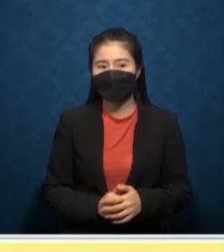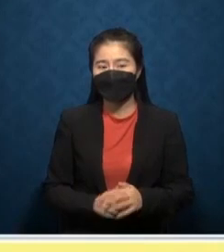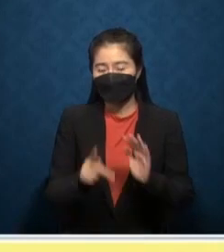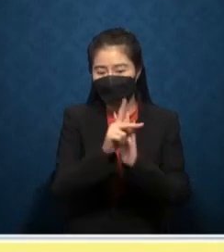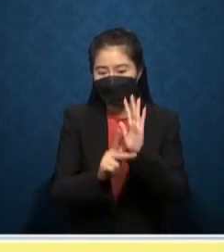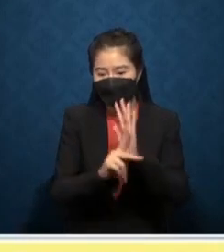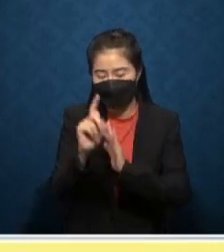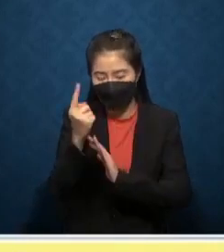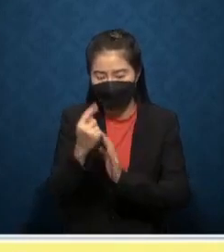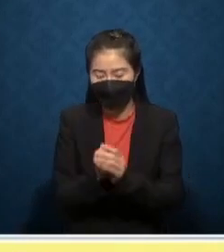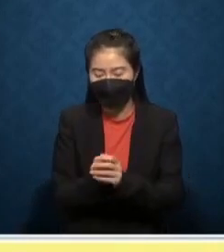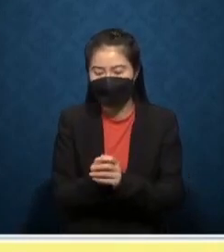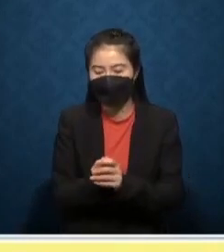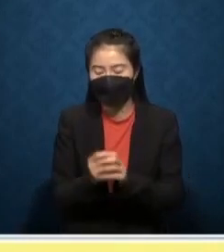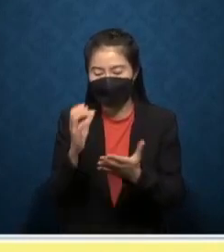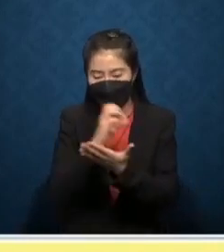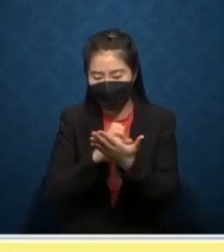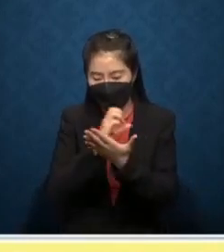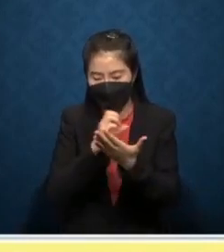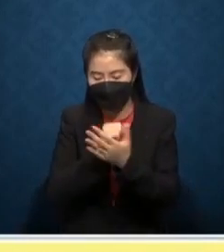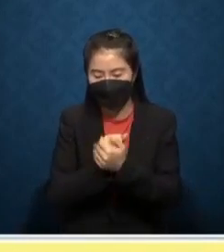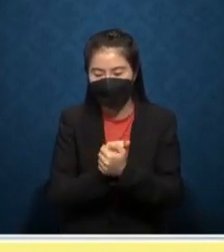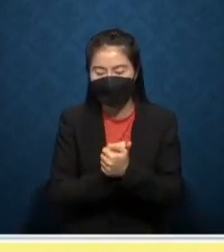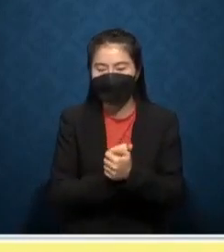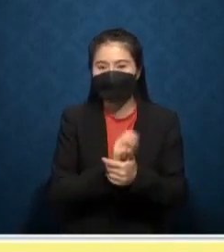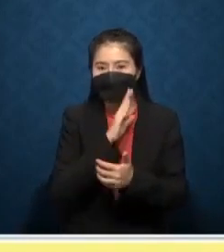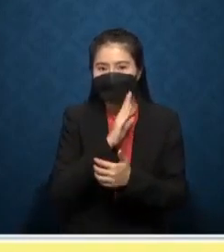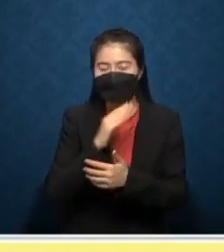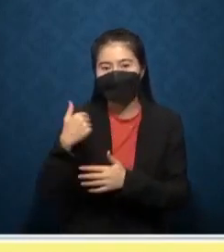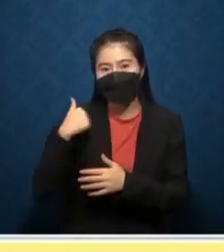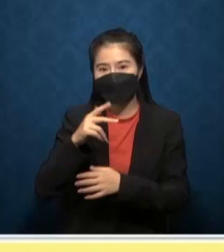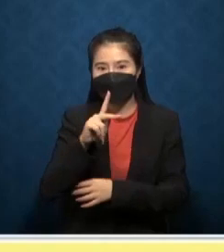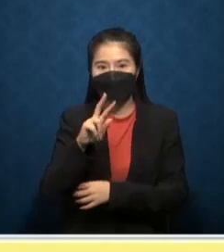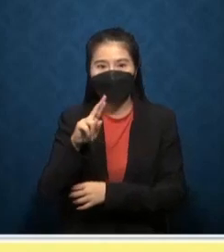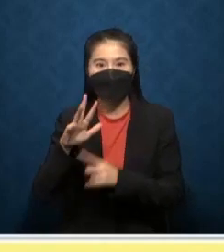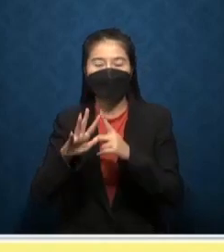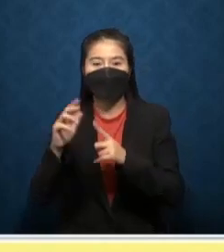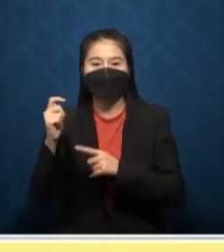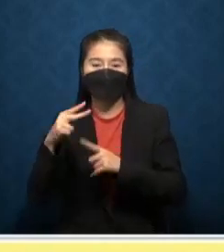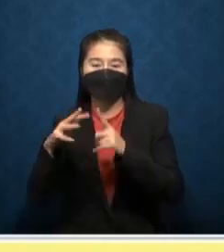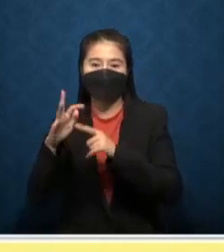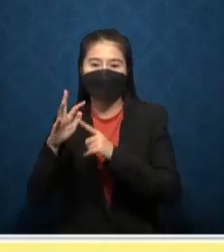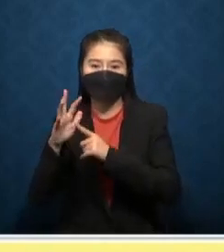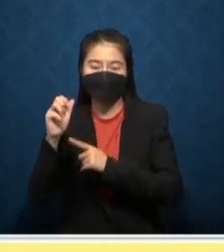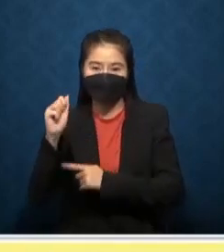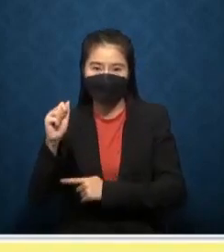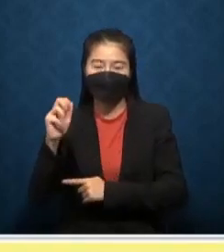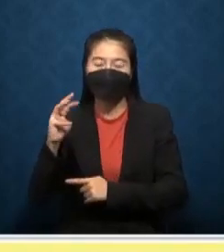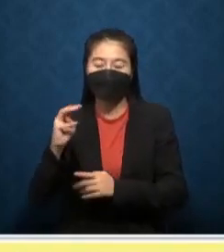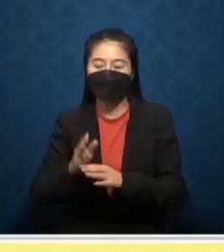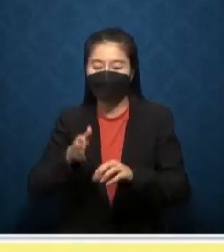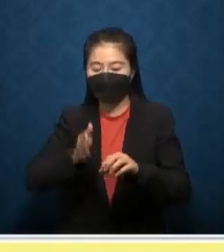กะท้อมปลอยทันที 1,40ian loopที่มีโทษอยู่ป่อยทัทออกทันทีและมีคดีคาอยู่ 2 มื นวคดี